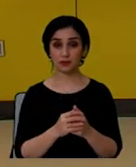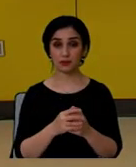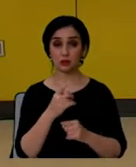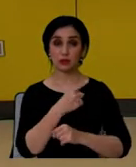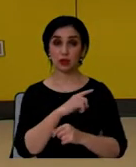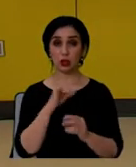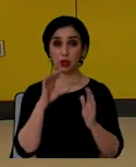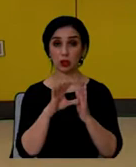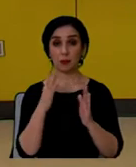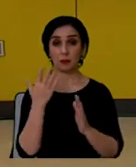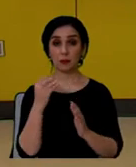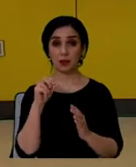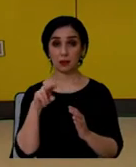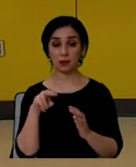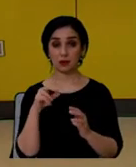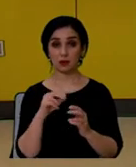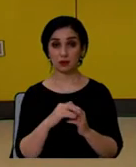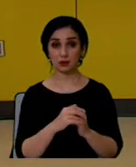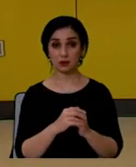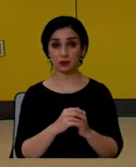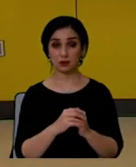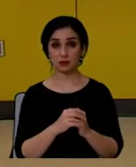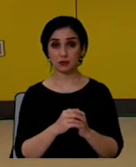Сила тока 5 ампер.